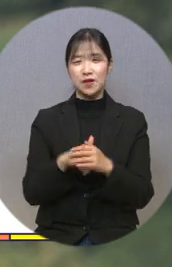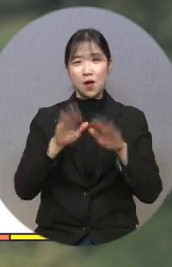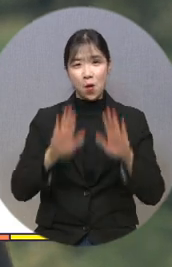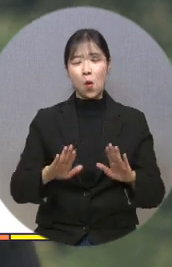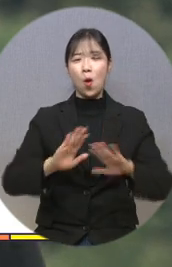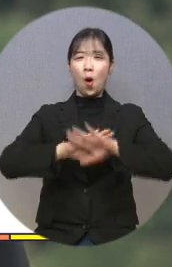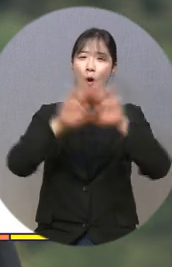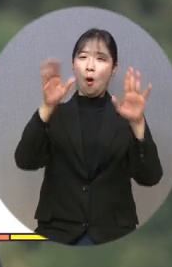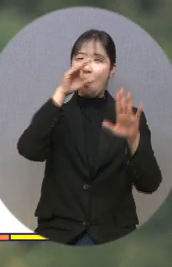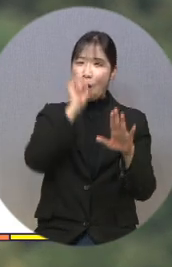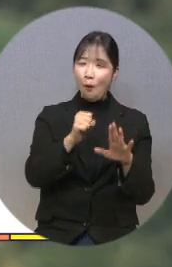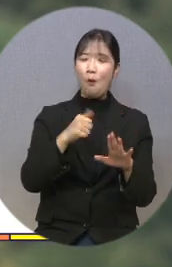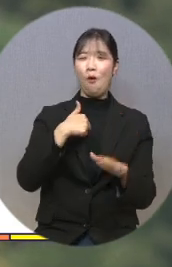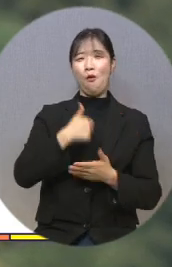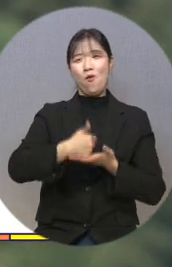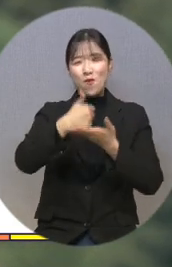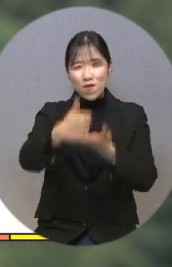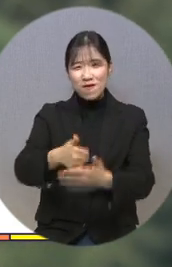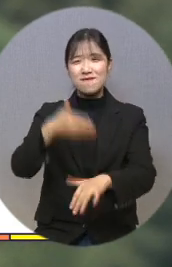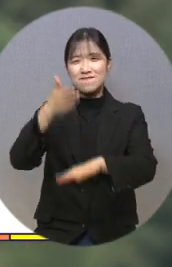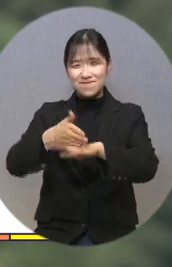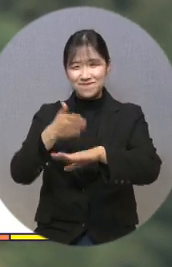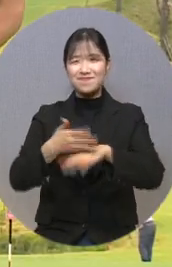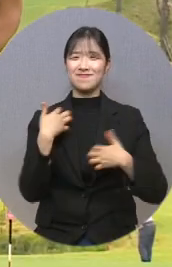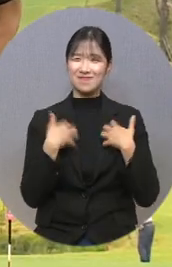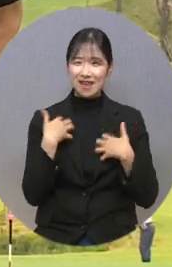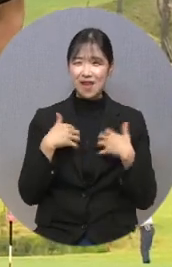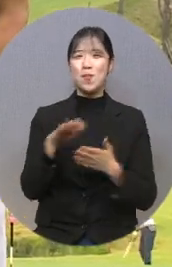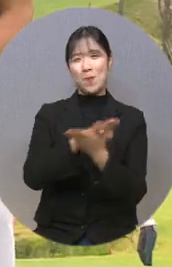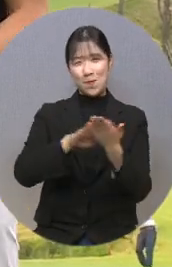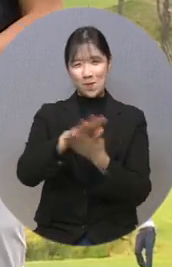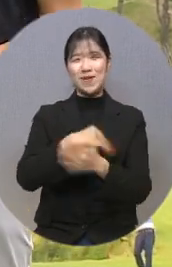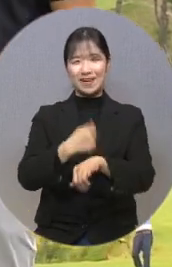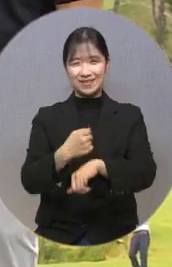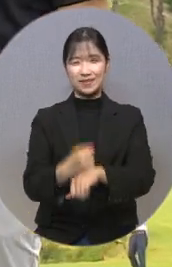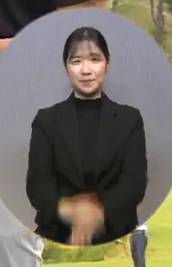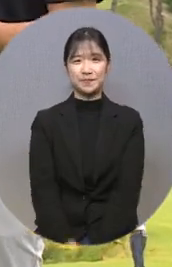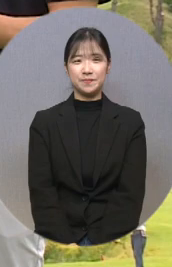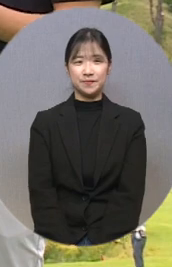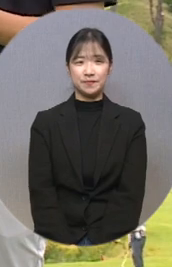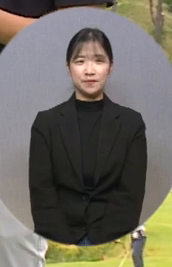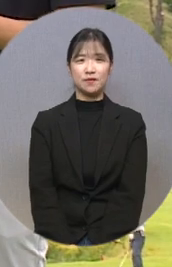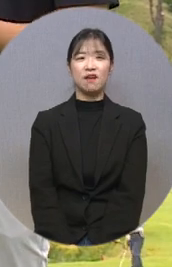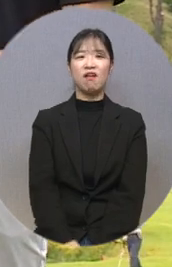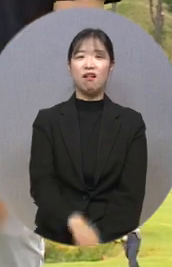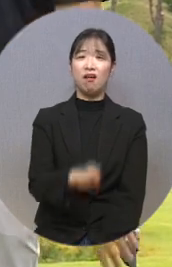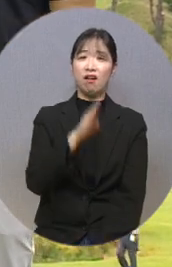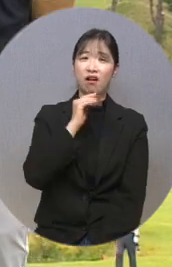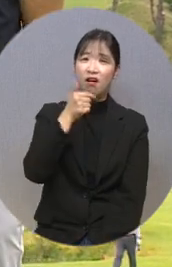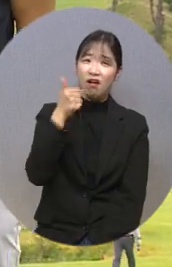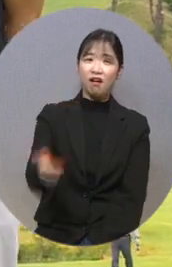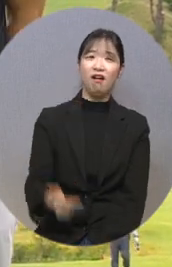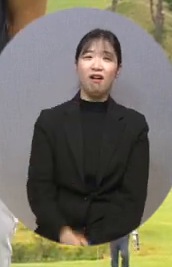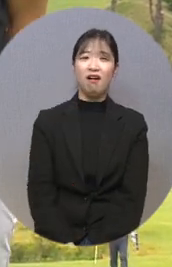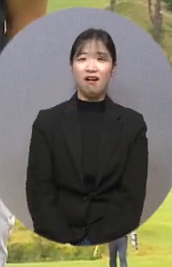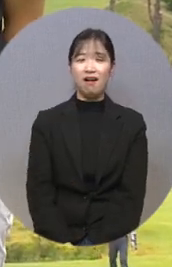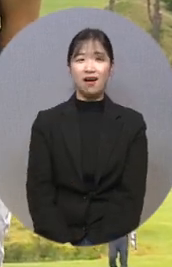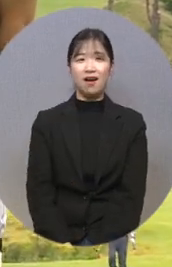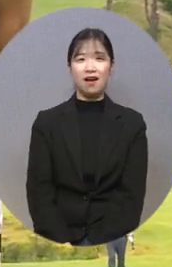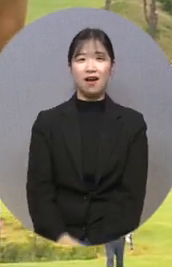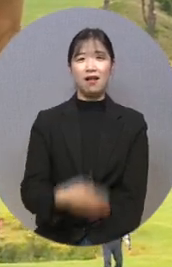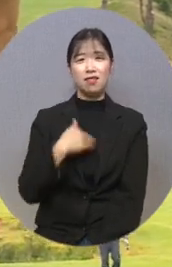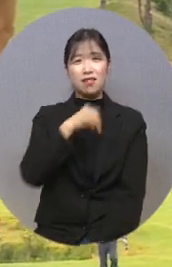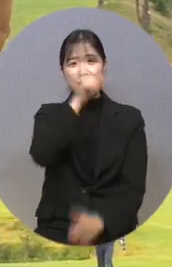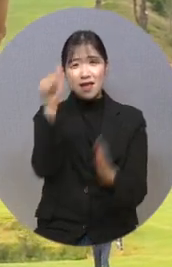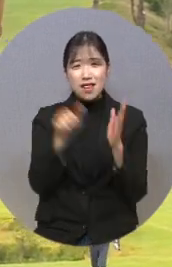너무너무 네, 감사하고요. 네, 재밌게 놀다 가겠습니다. 네. 우와! 너무 커! 내 인생 이때 제가